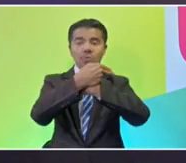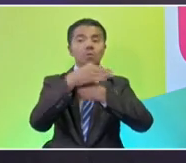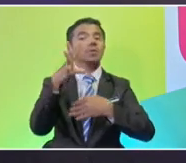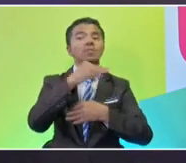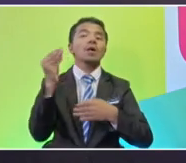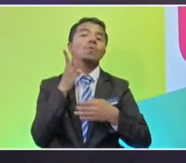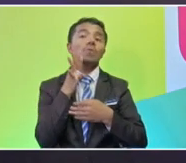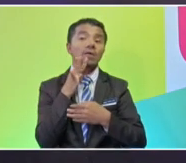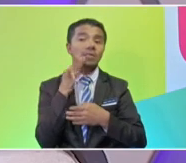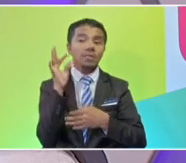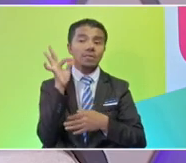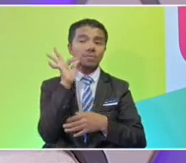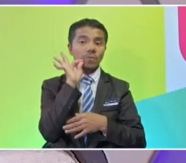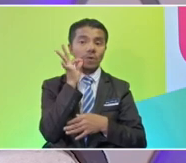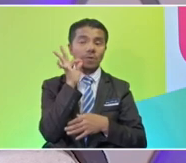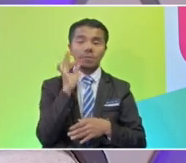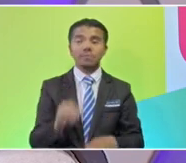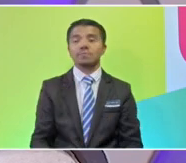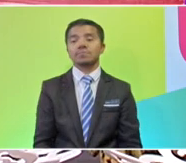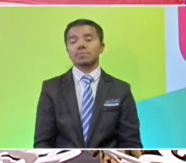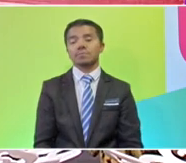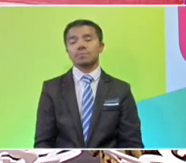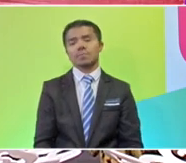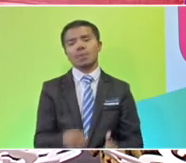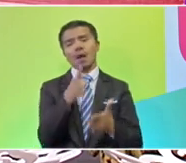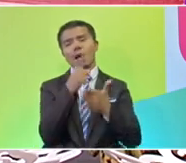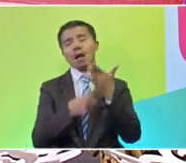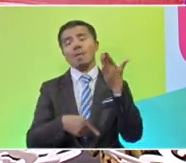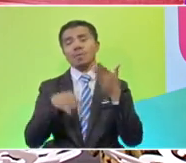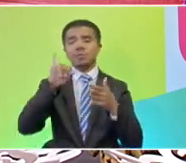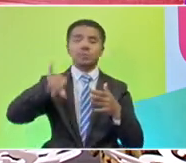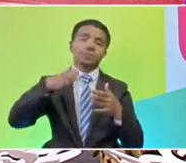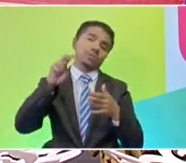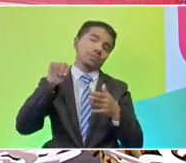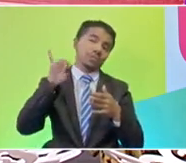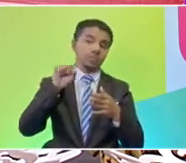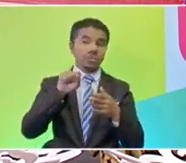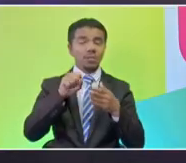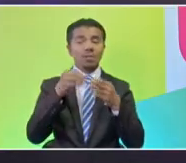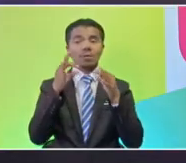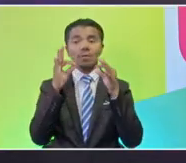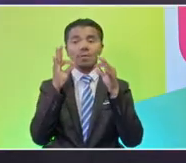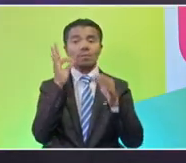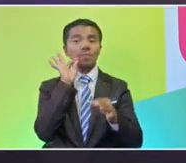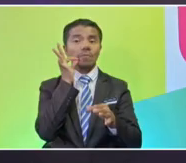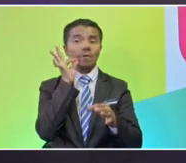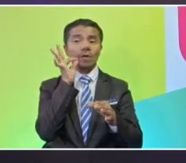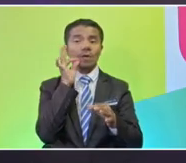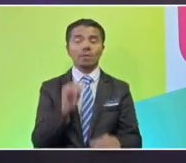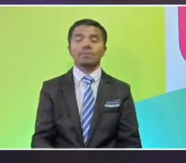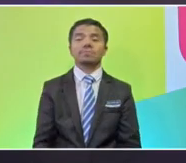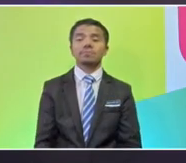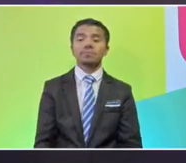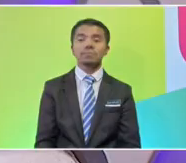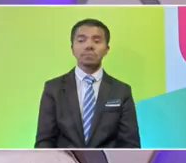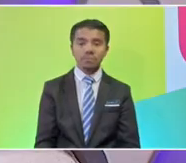buah untuk buah apa jenis-jenis bentuk buah-buahan yang kita itu buah kalau kita ada kita samakan dengan bentuk